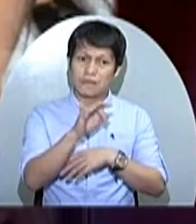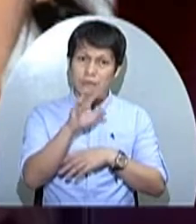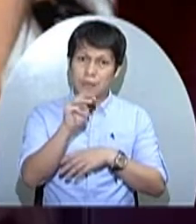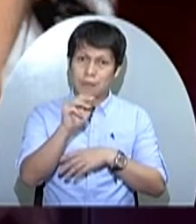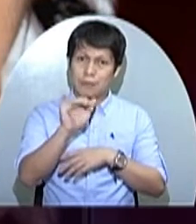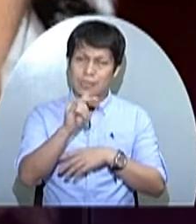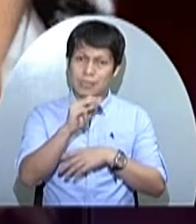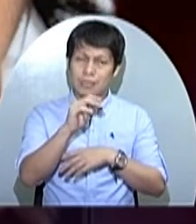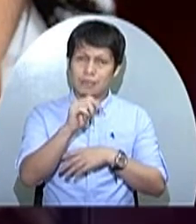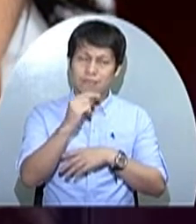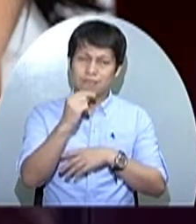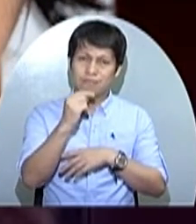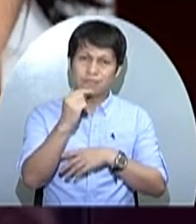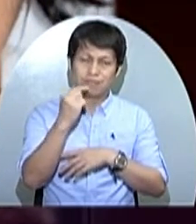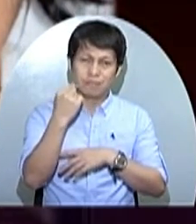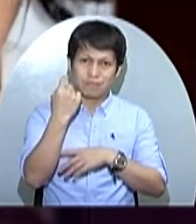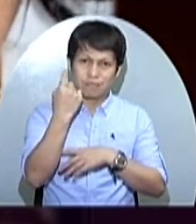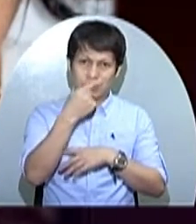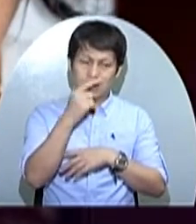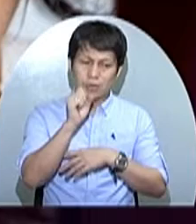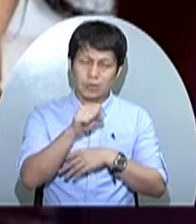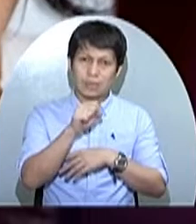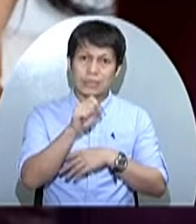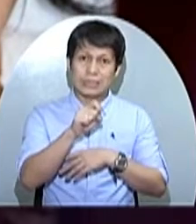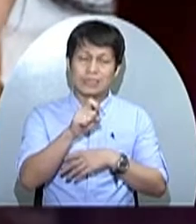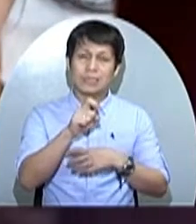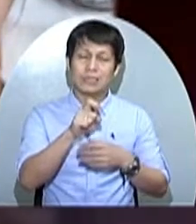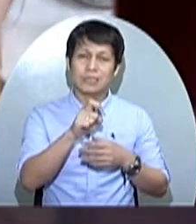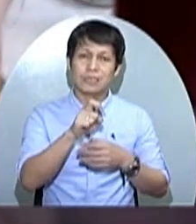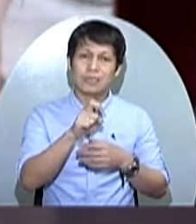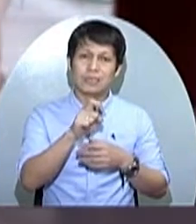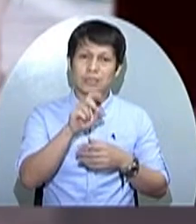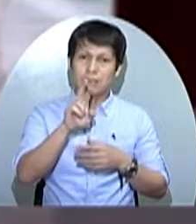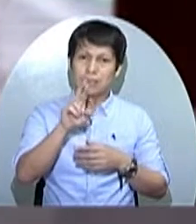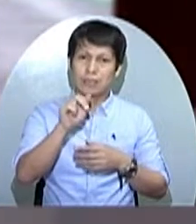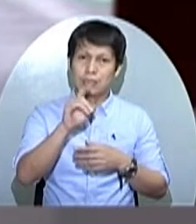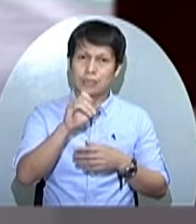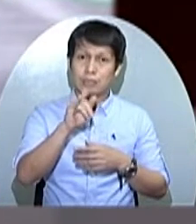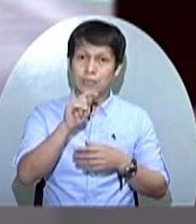Kung malignant ang bukol sa mukha, maaaring sumailalim ang pasyente sa